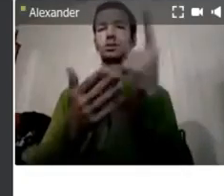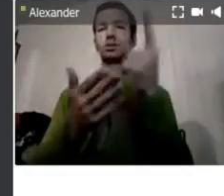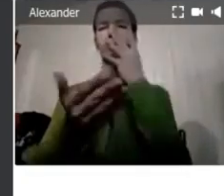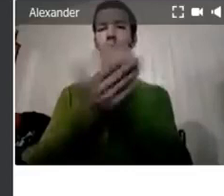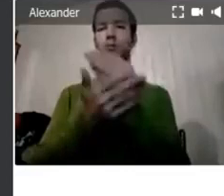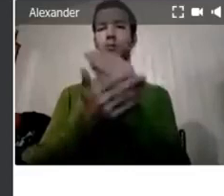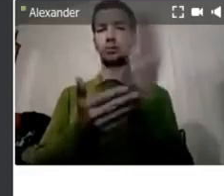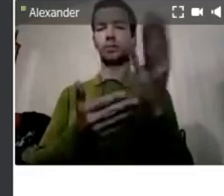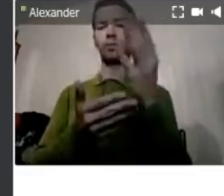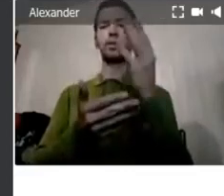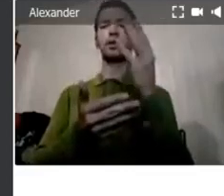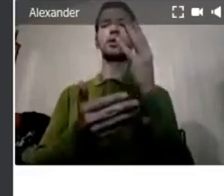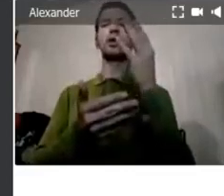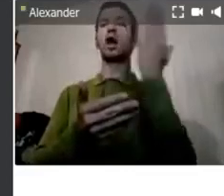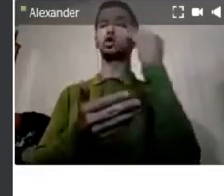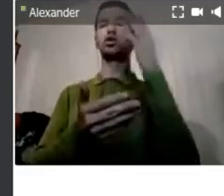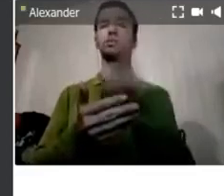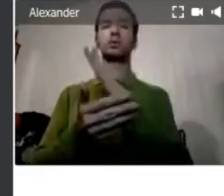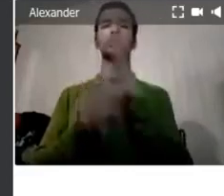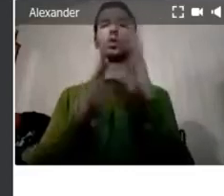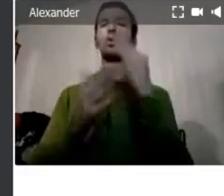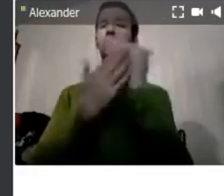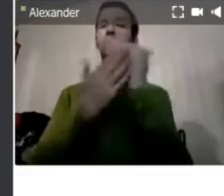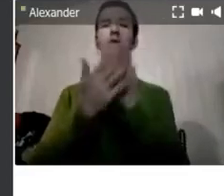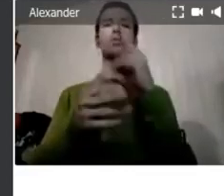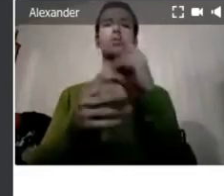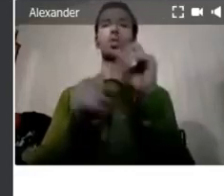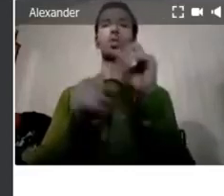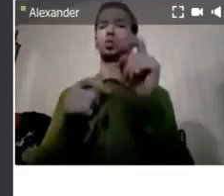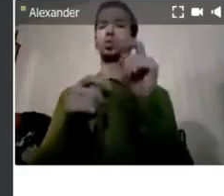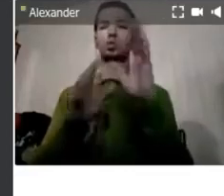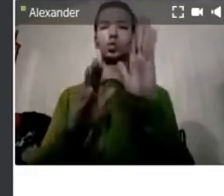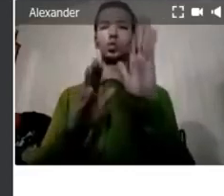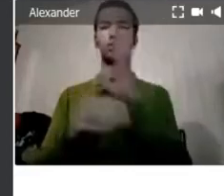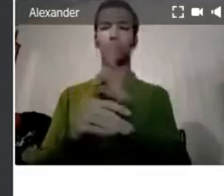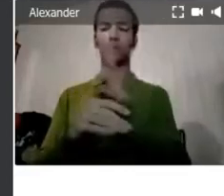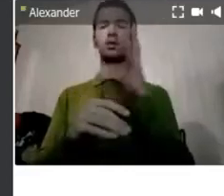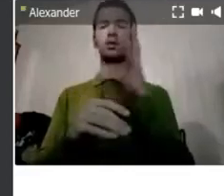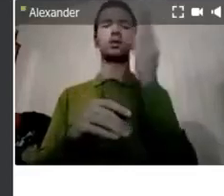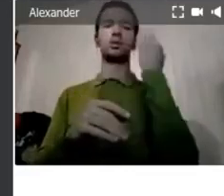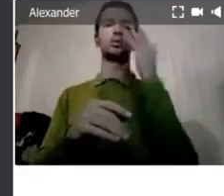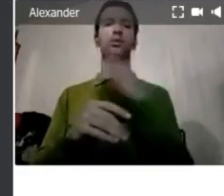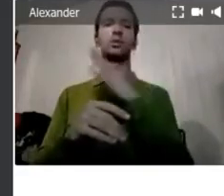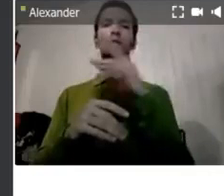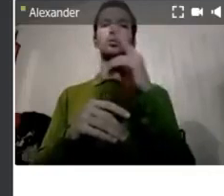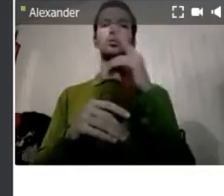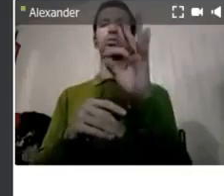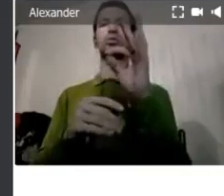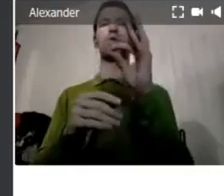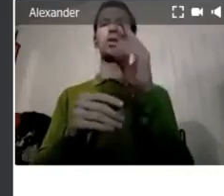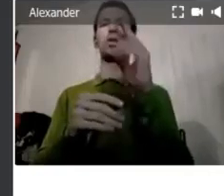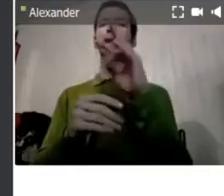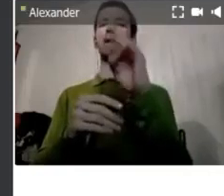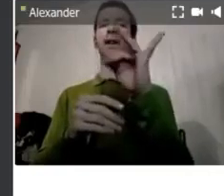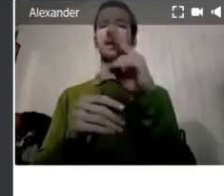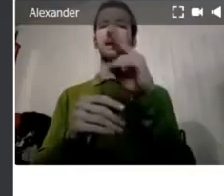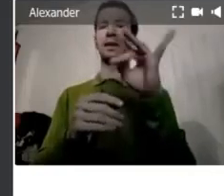лидерской. Почему я на лидерскую программу всегда обращаю внимание? Потому что там сосредоточены все